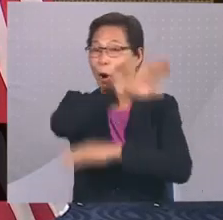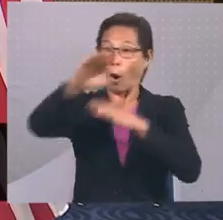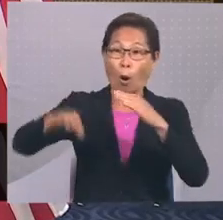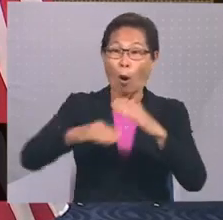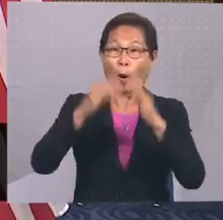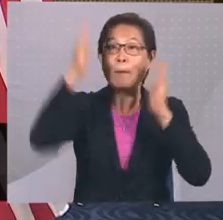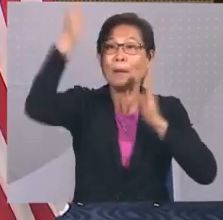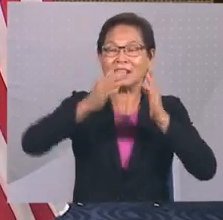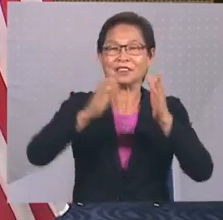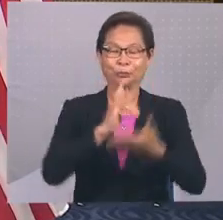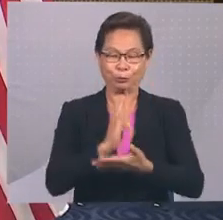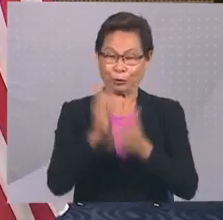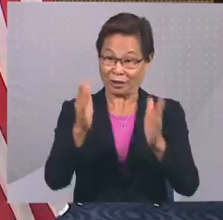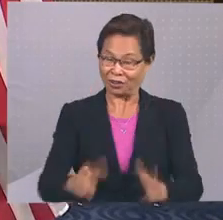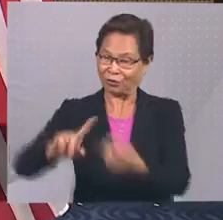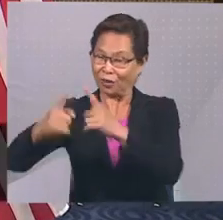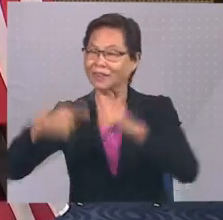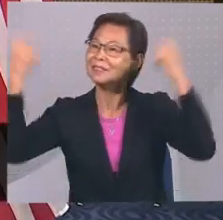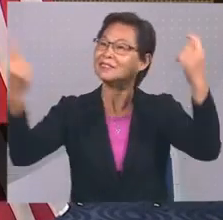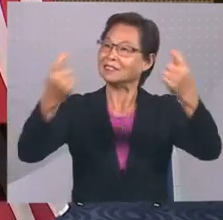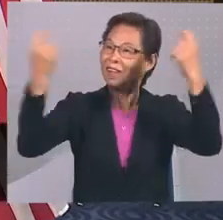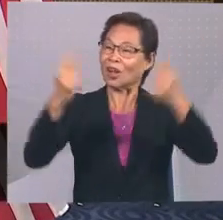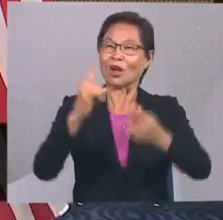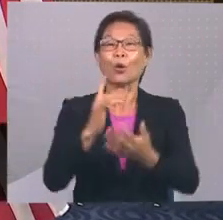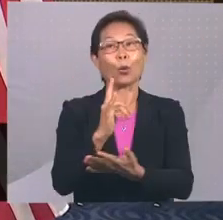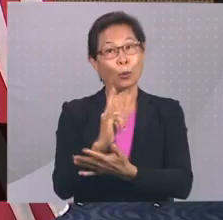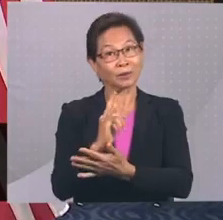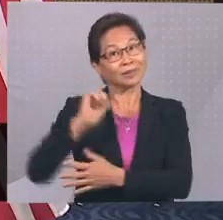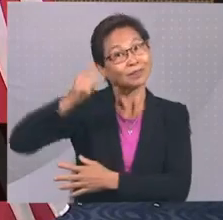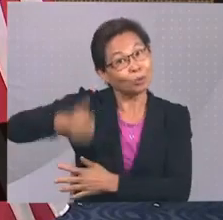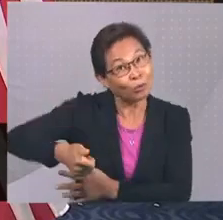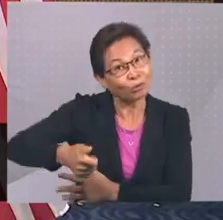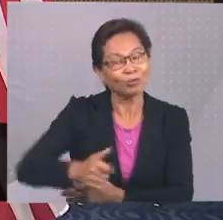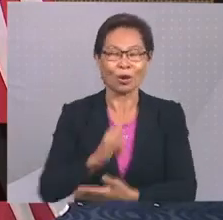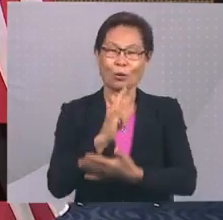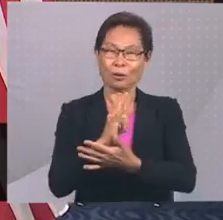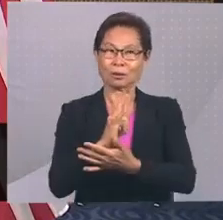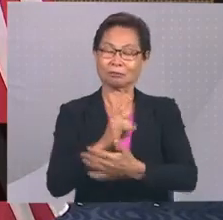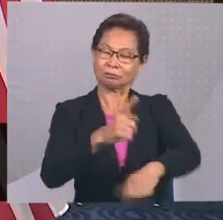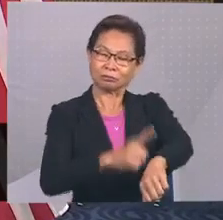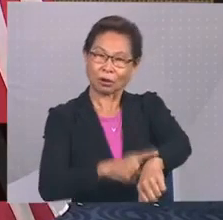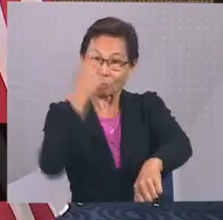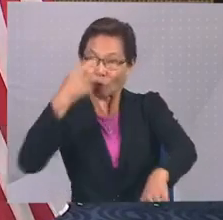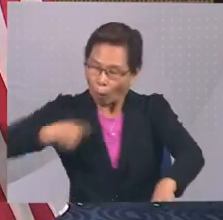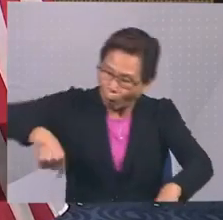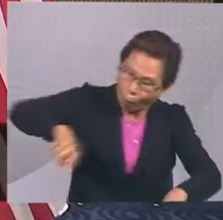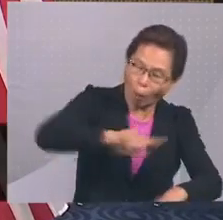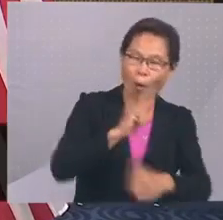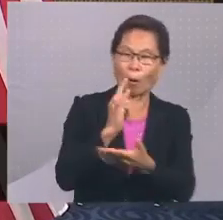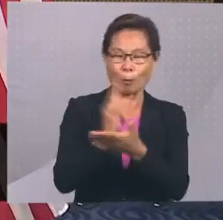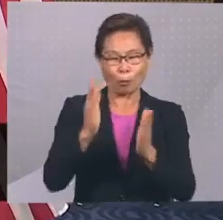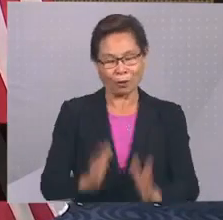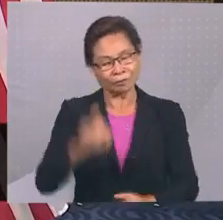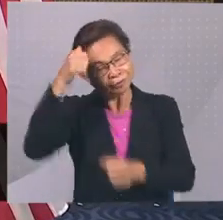Buddhist friends who will be celebrating Waisak tomorrow. Waisak is a time for all Buddhists